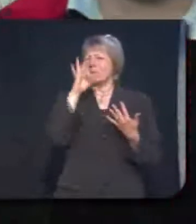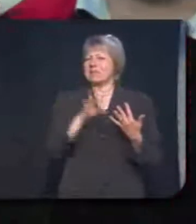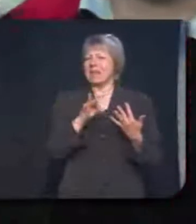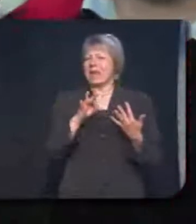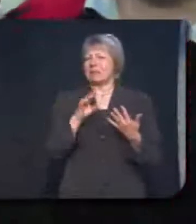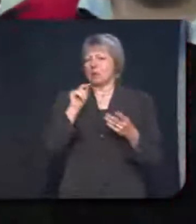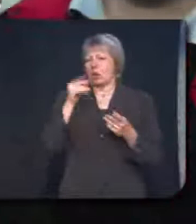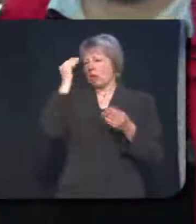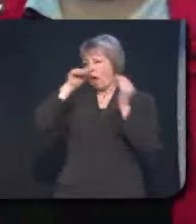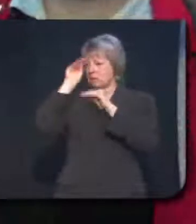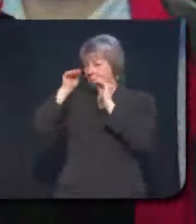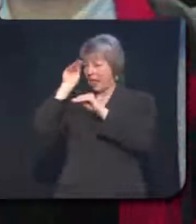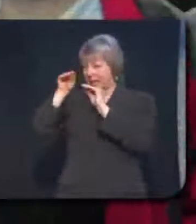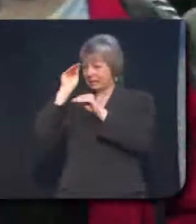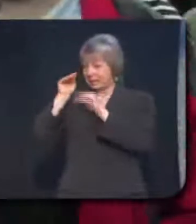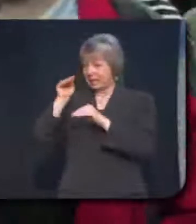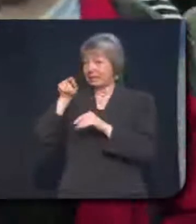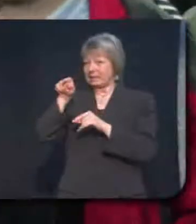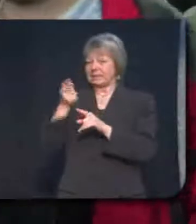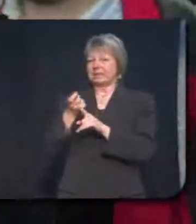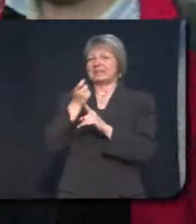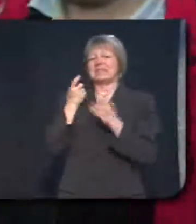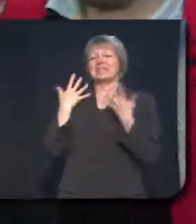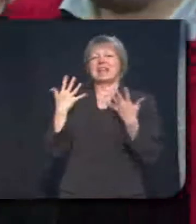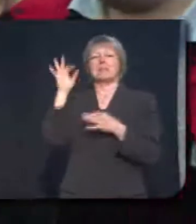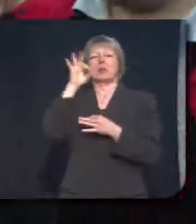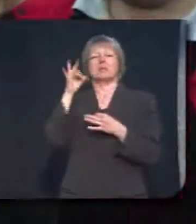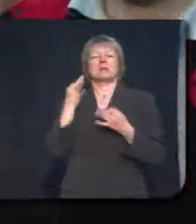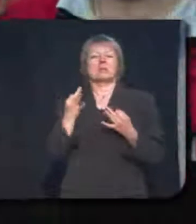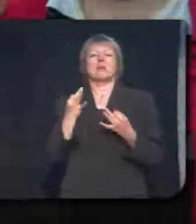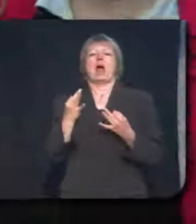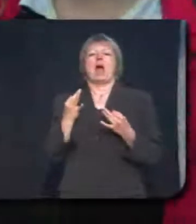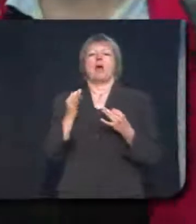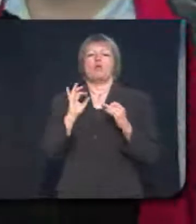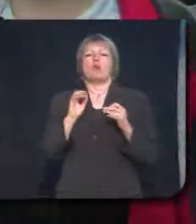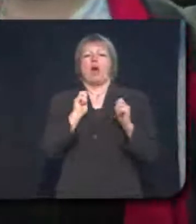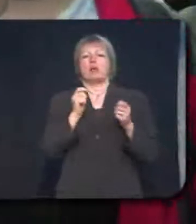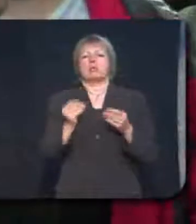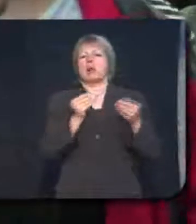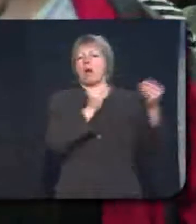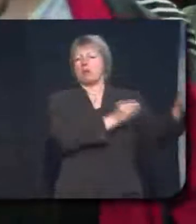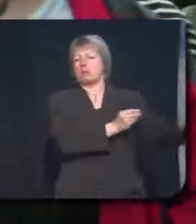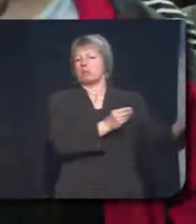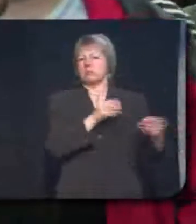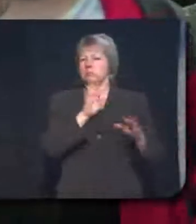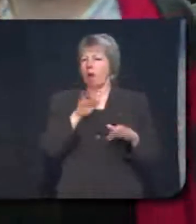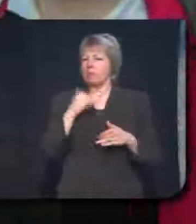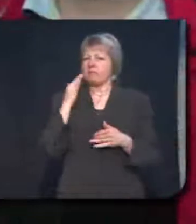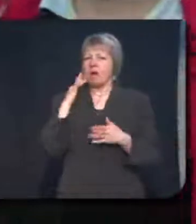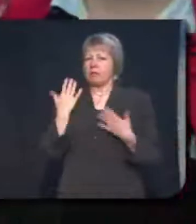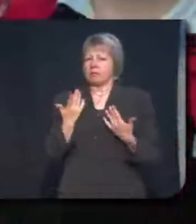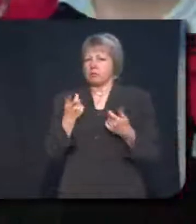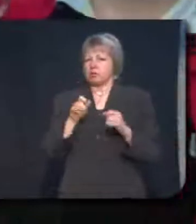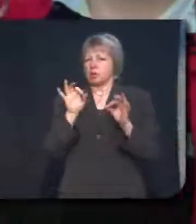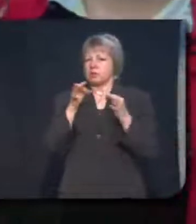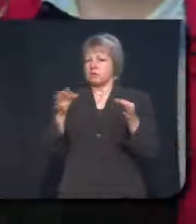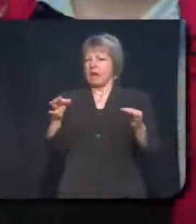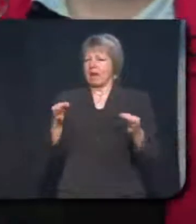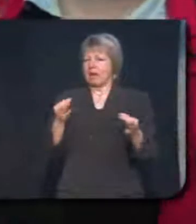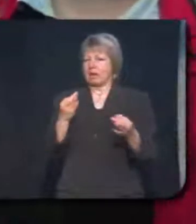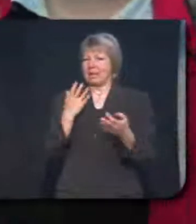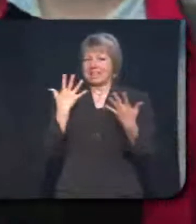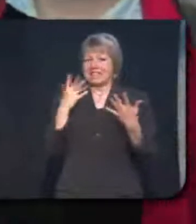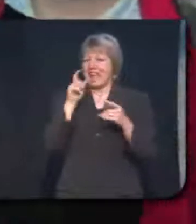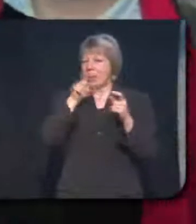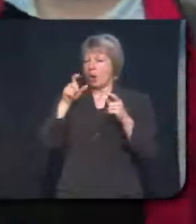angemeldeten um was einreichen zu dürfen ab wann ist das denn beschlussfähig oder ist das im Grunde genommen auch beschlussfähig wenn sich schon zehn Leute